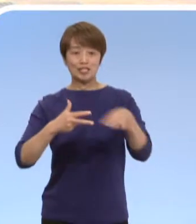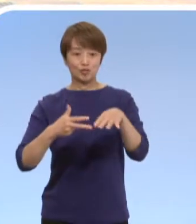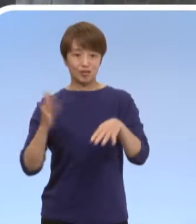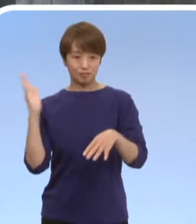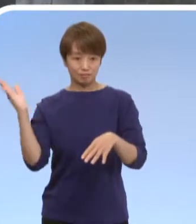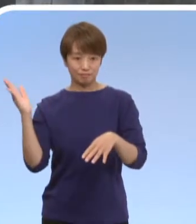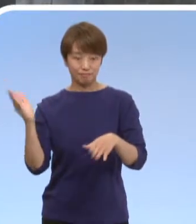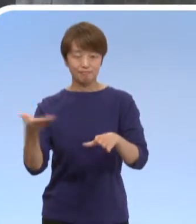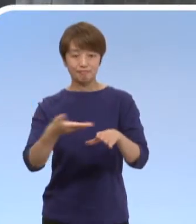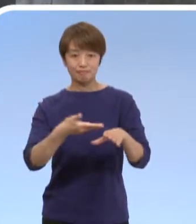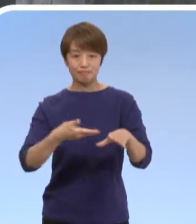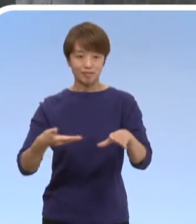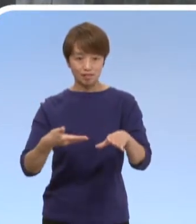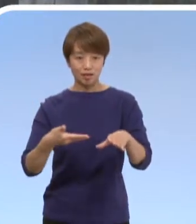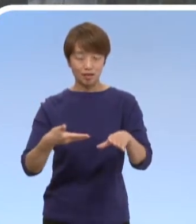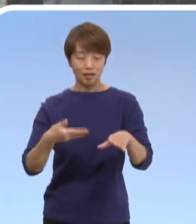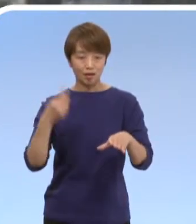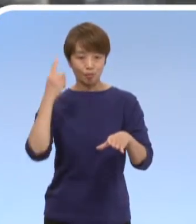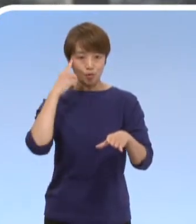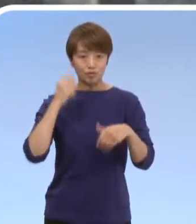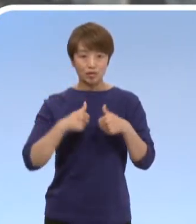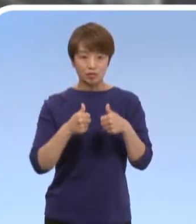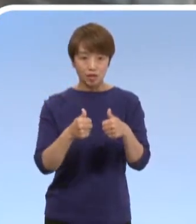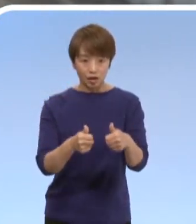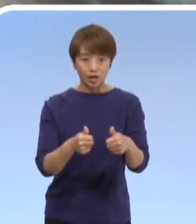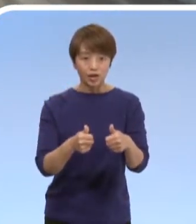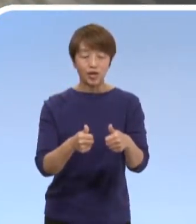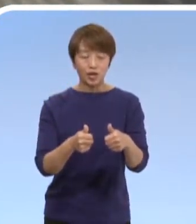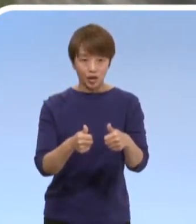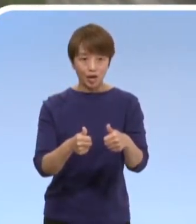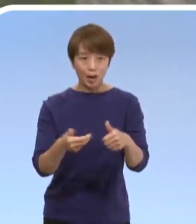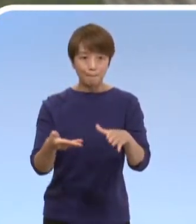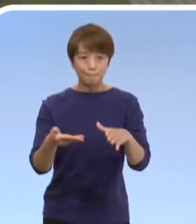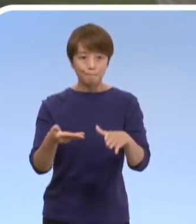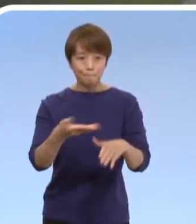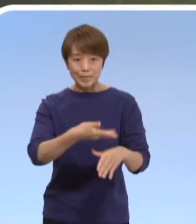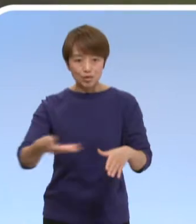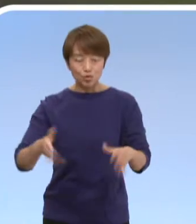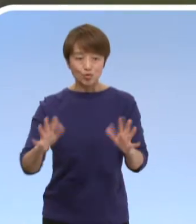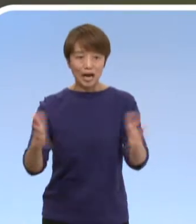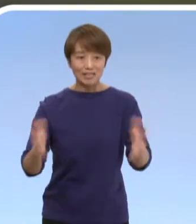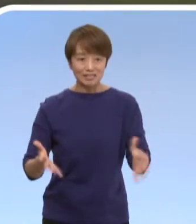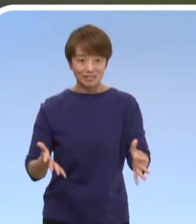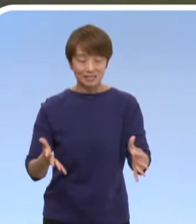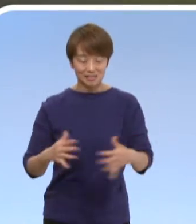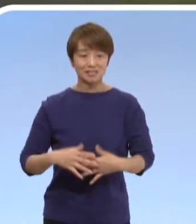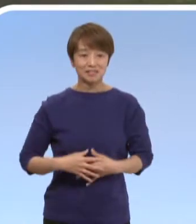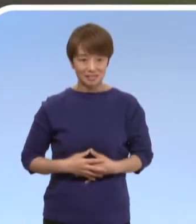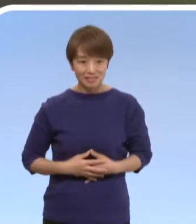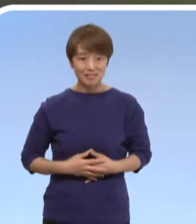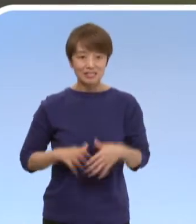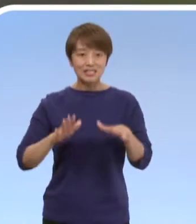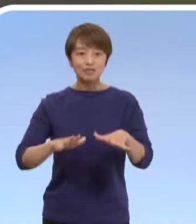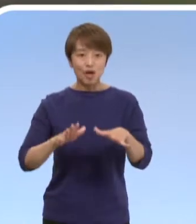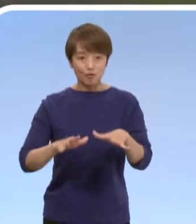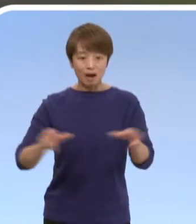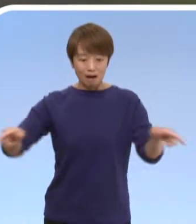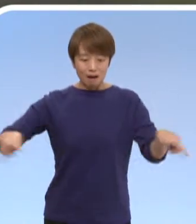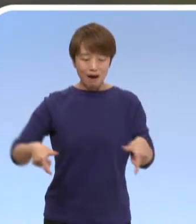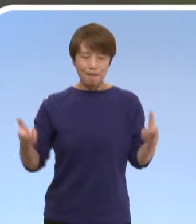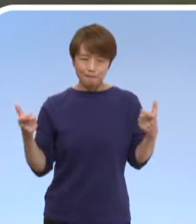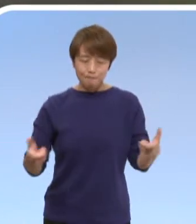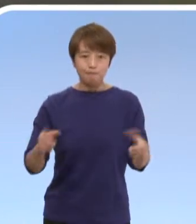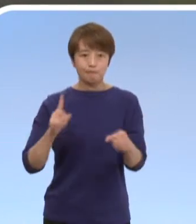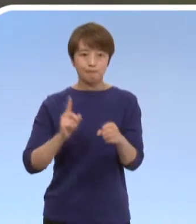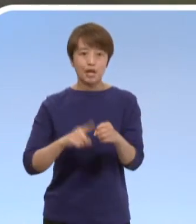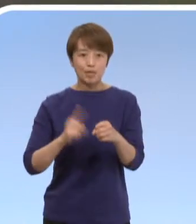になっています。 僕ため池って聞いてきたんですけれども、はいはい、水がないじゃないですか。 そうですね、この季節は堤